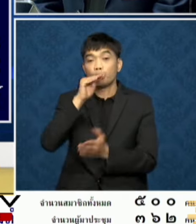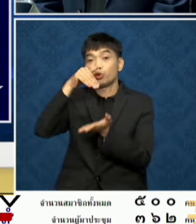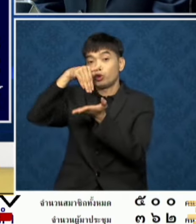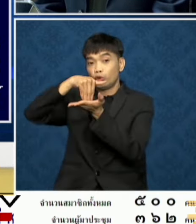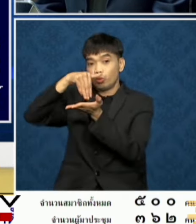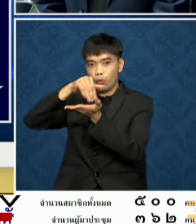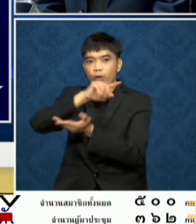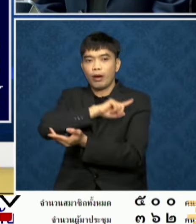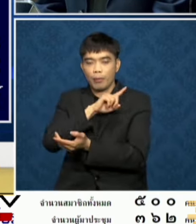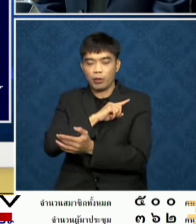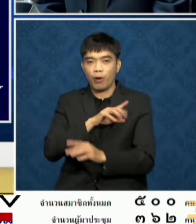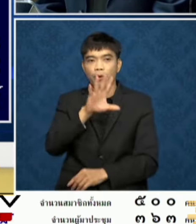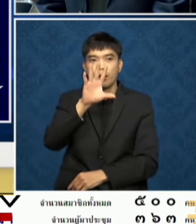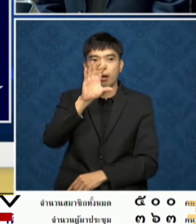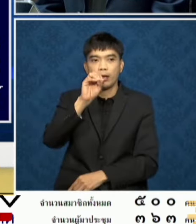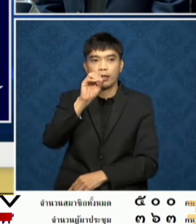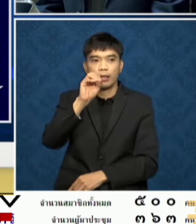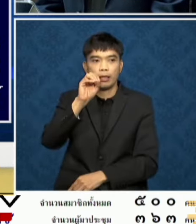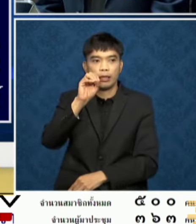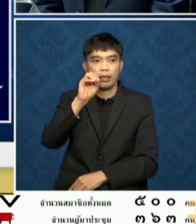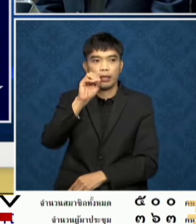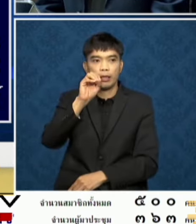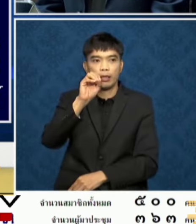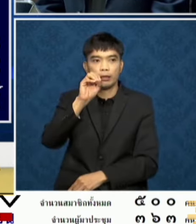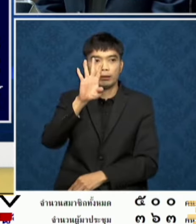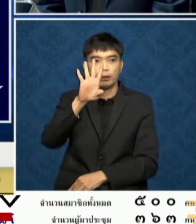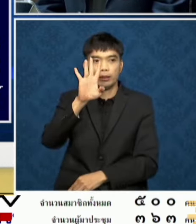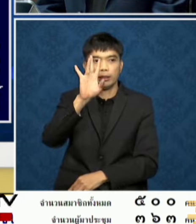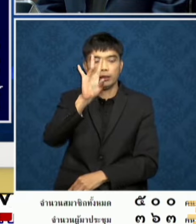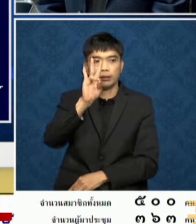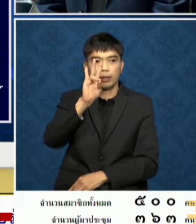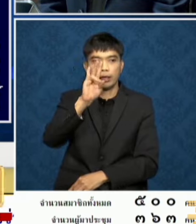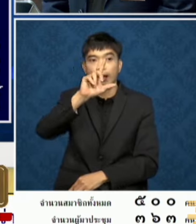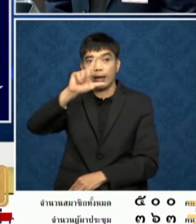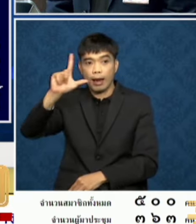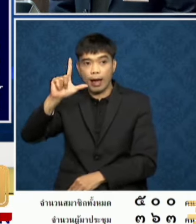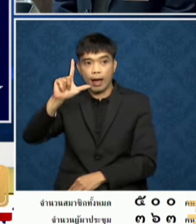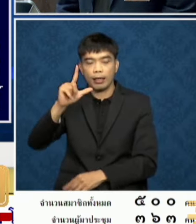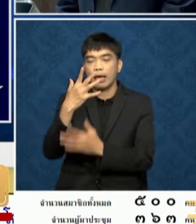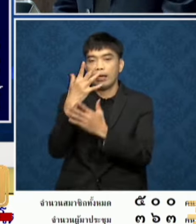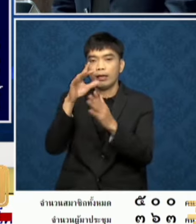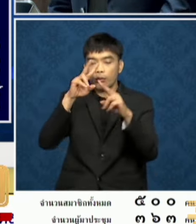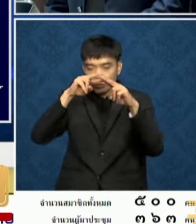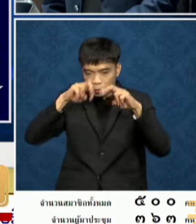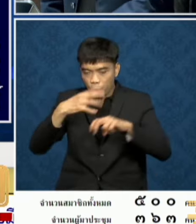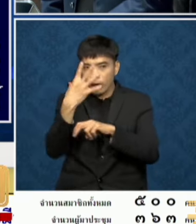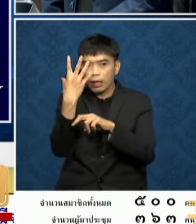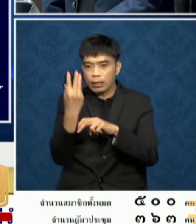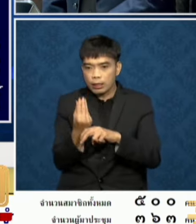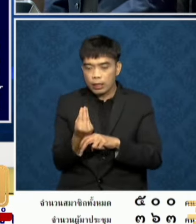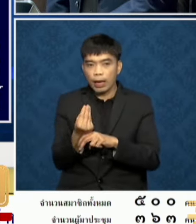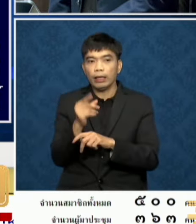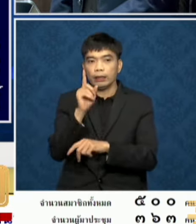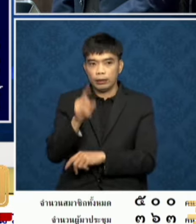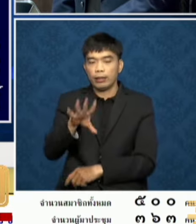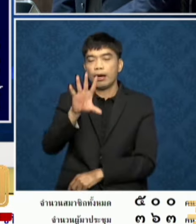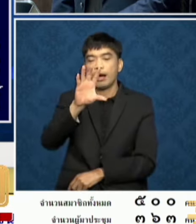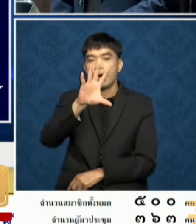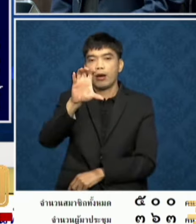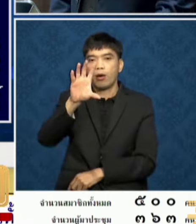จาก 5.47 ล้านนะครับเหลือจำนวนเรื่องที่เข้าเกณฑ์การตรวจสอบทั้งสิ้น539เรื่องครับจาก